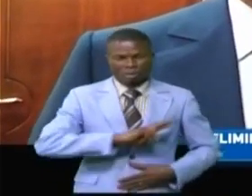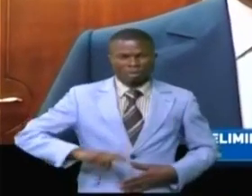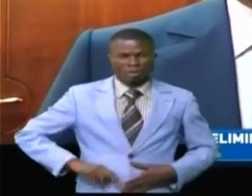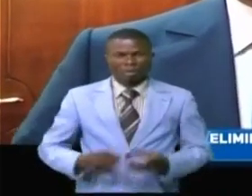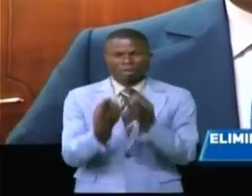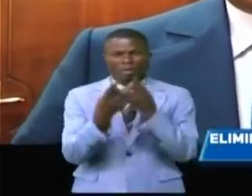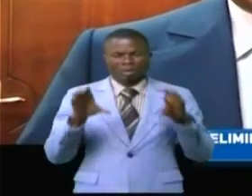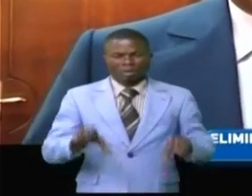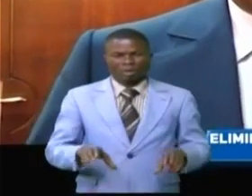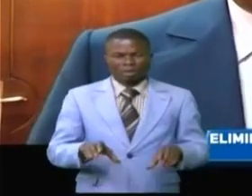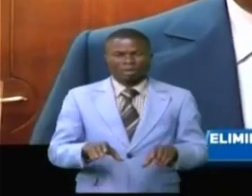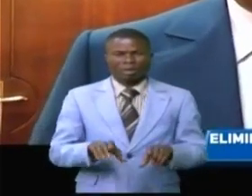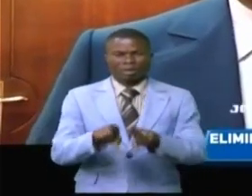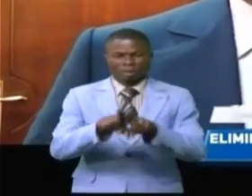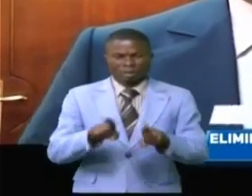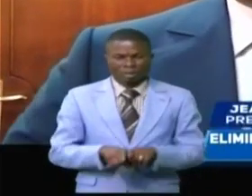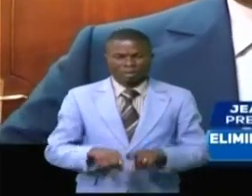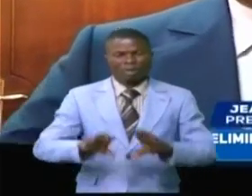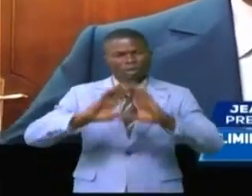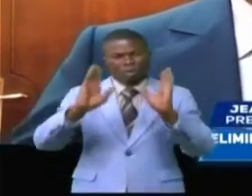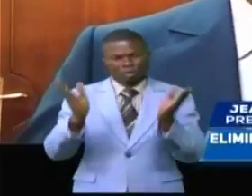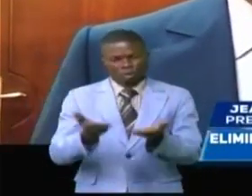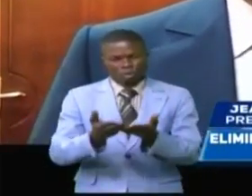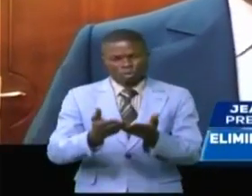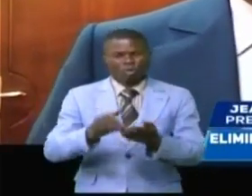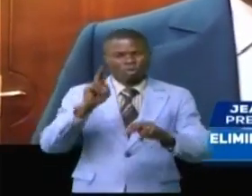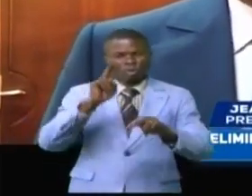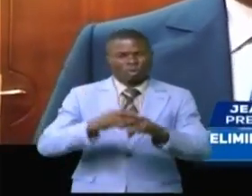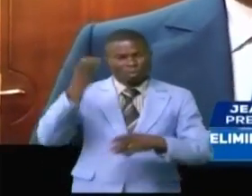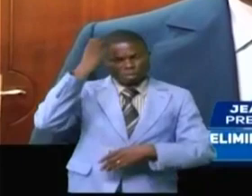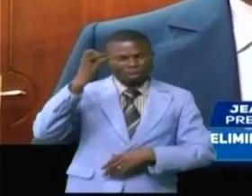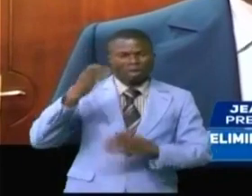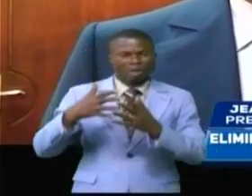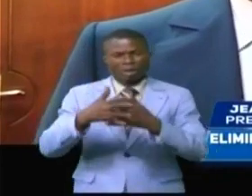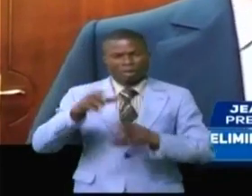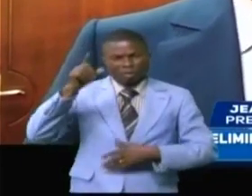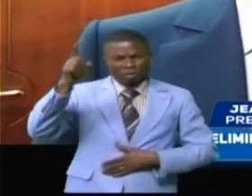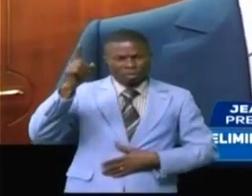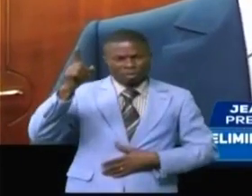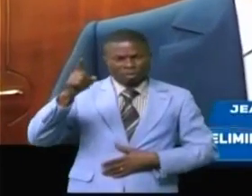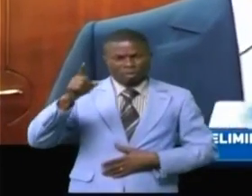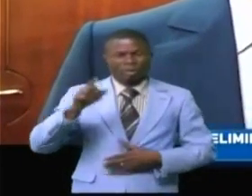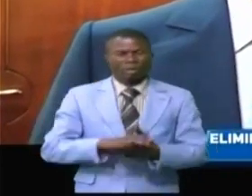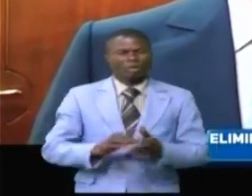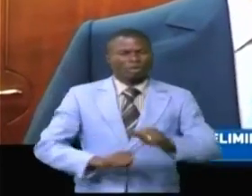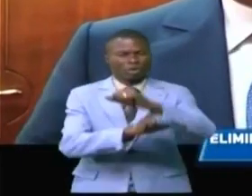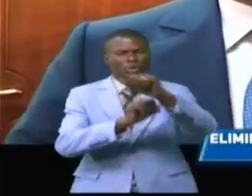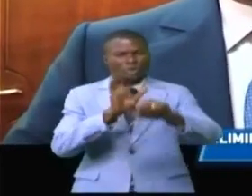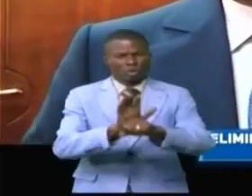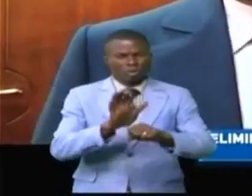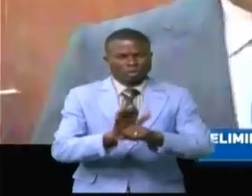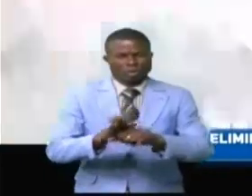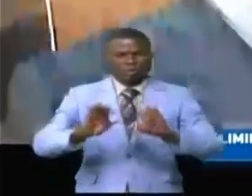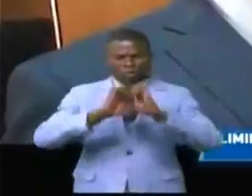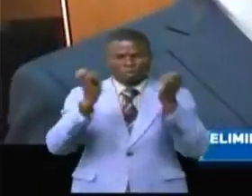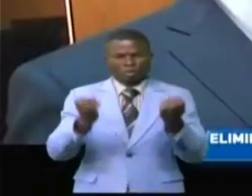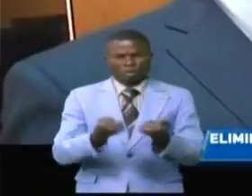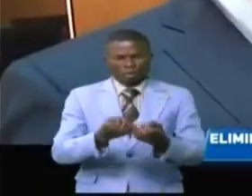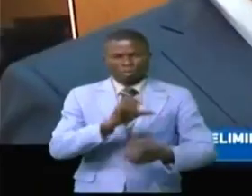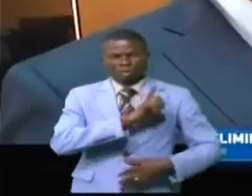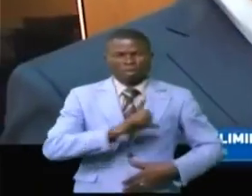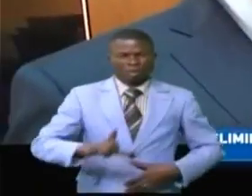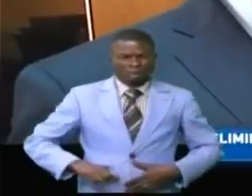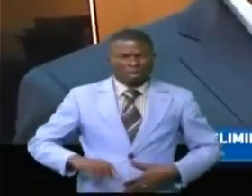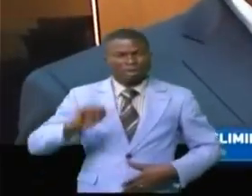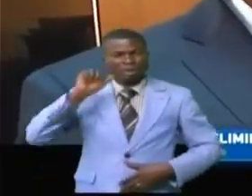Congo, toutes celles qui se trouvent dans tous les pays, ils auront un grand soutien et donc plein succès à eux. Pronostic,